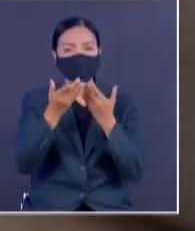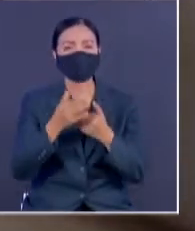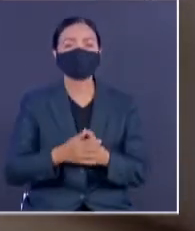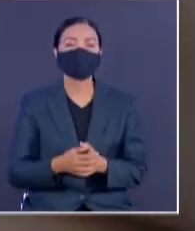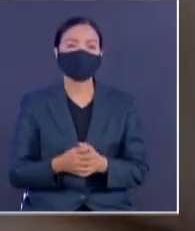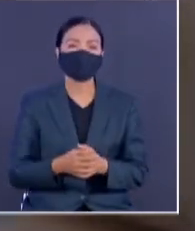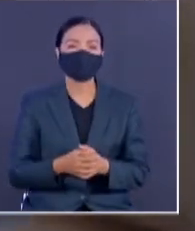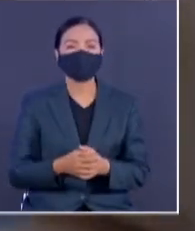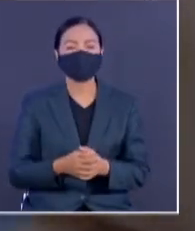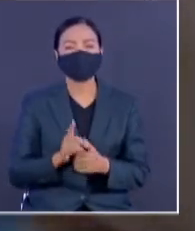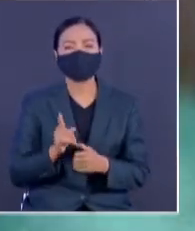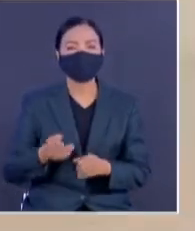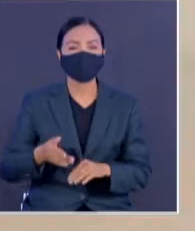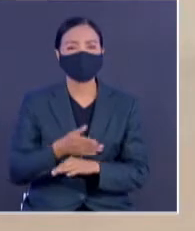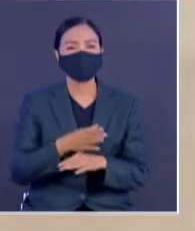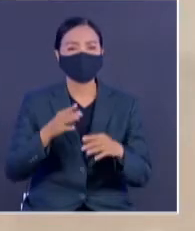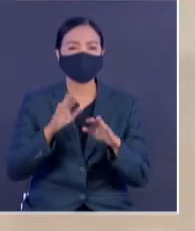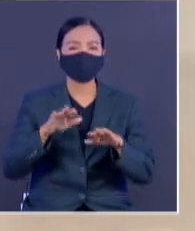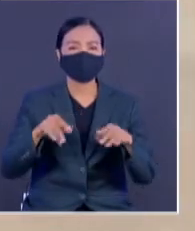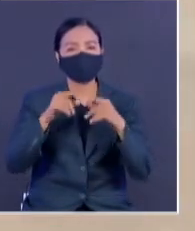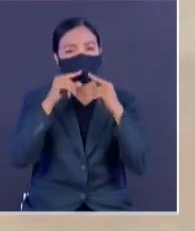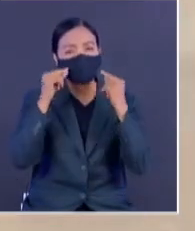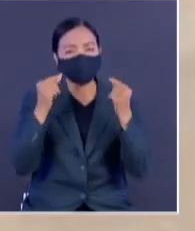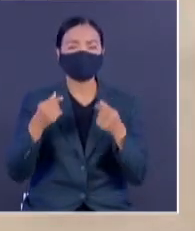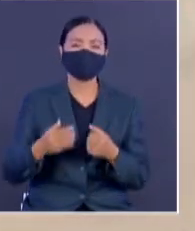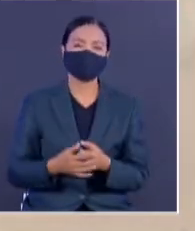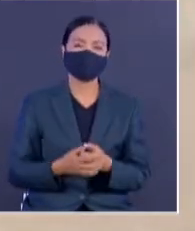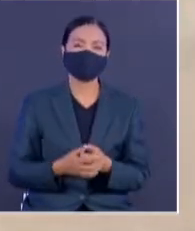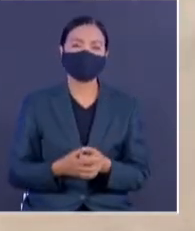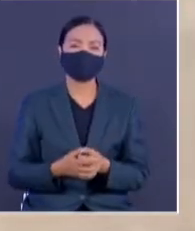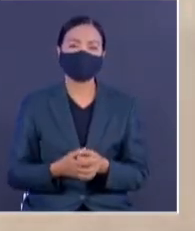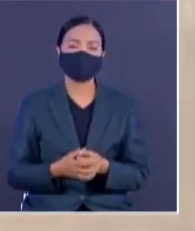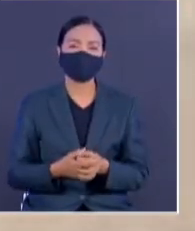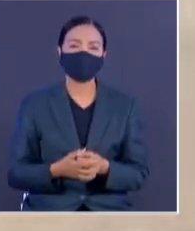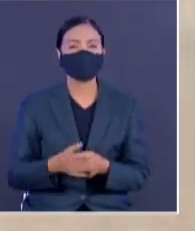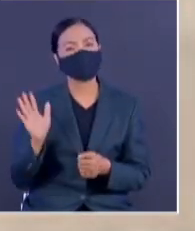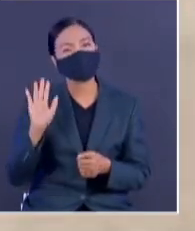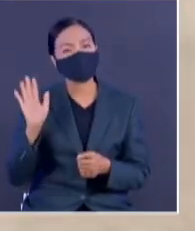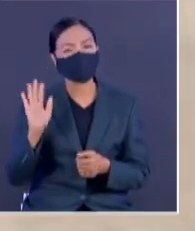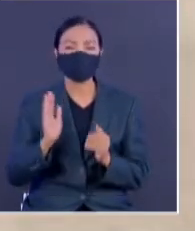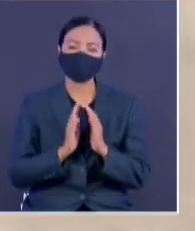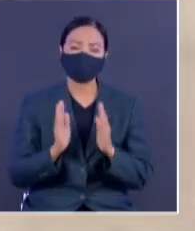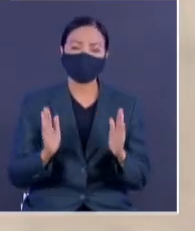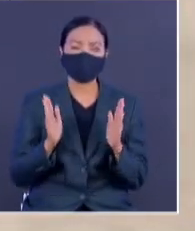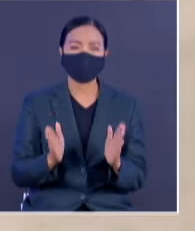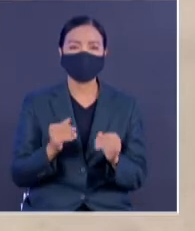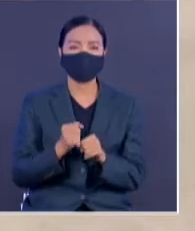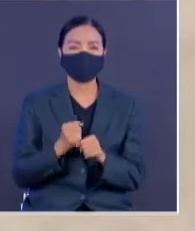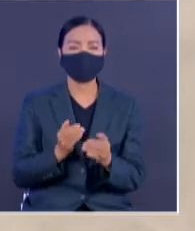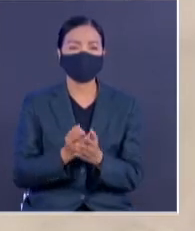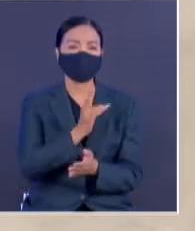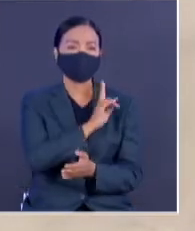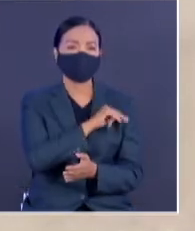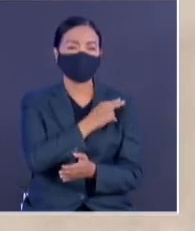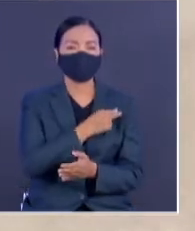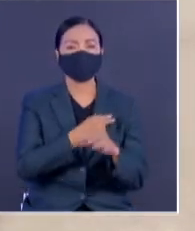แต่ภาพที่เราเห็นก่อนหน้านี้น้องๆยิ้มแย้มแจ่มใสกันมากๆเลยนะคะแล้วก็มีการโบกมือลาขอบคุณบุคลากรทางการแพทย์โรงพยาบาล